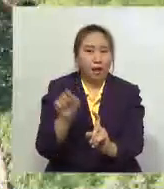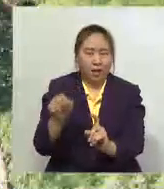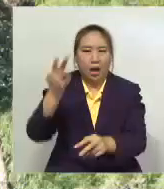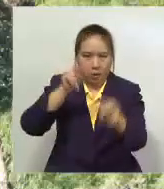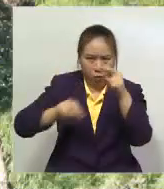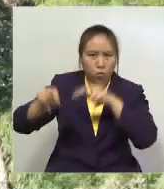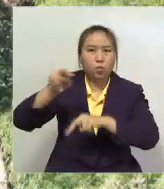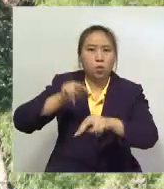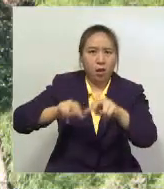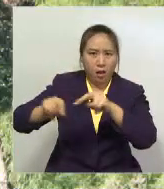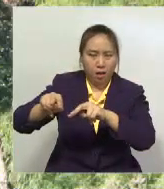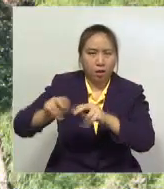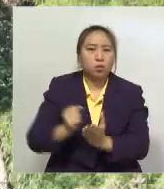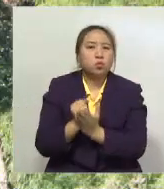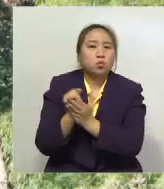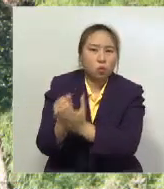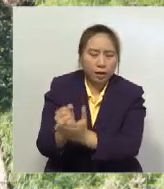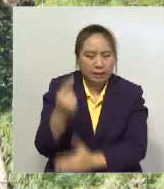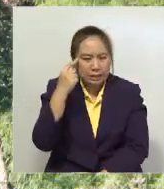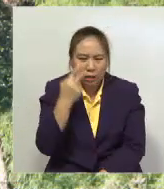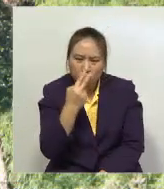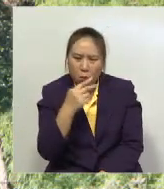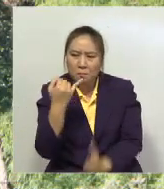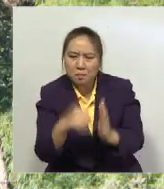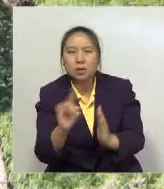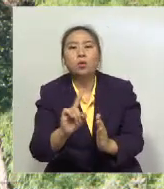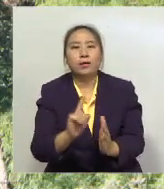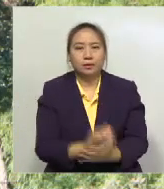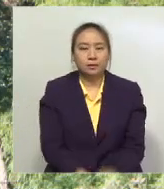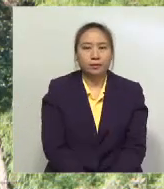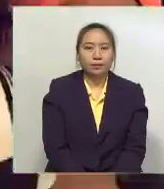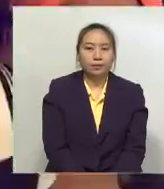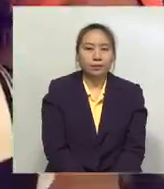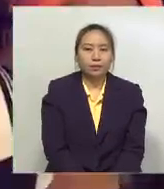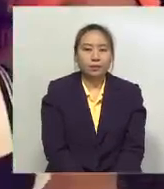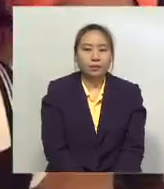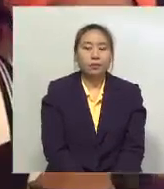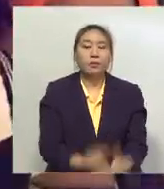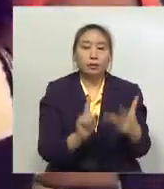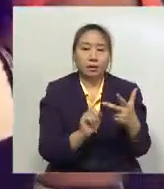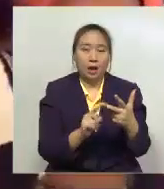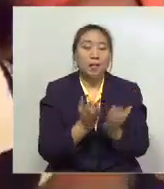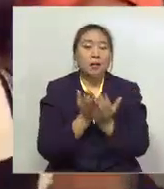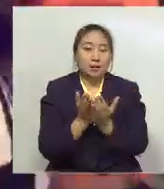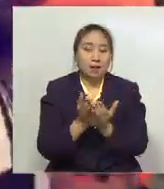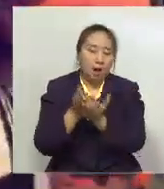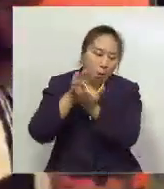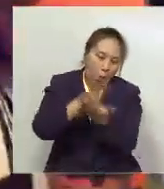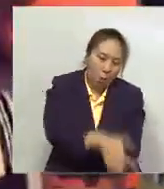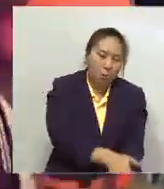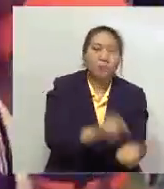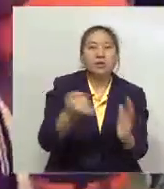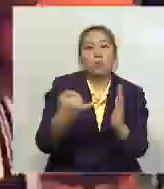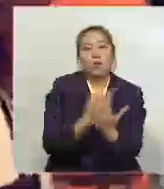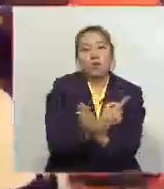ามขั้นตอนรวมทั้งสอบสวนหาสาเหตุดังกล่าวโดยละเอียดต่อไปส่วนเหตุการณ์เรือล่มที่จังหวัดภูเก็ตได้แสดง